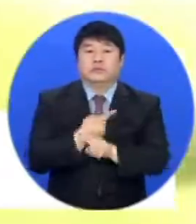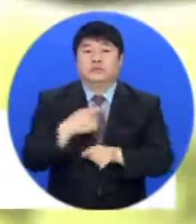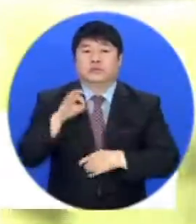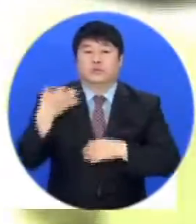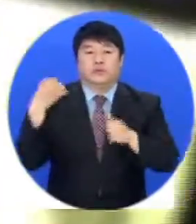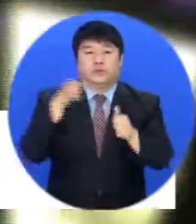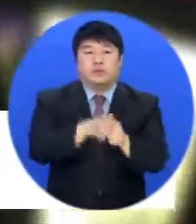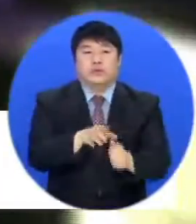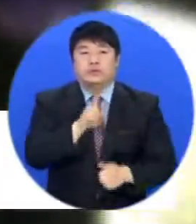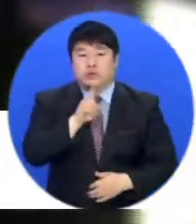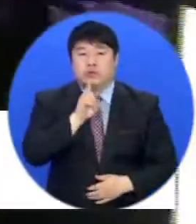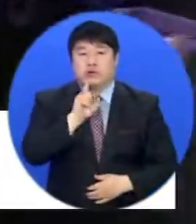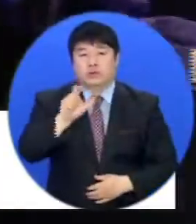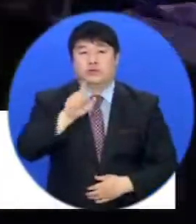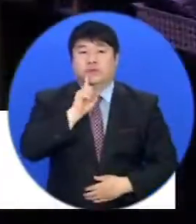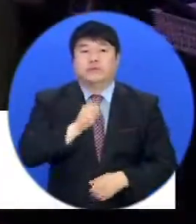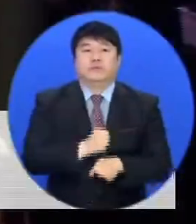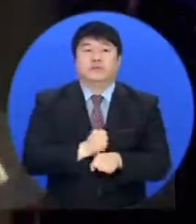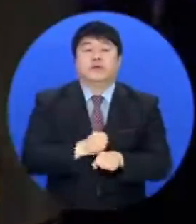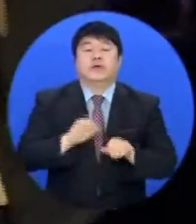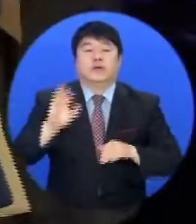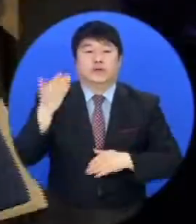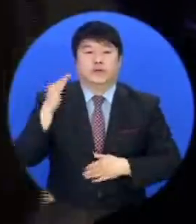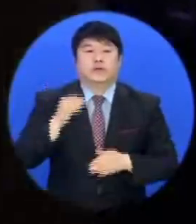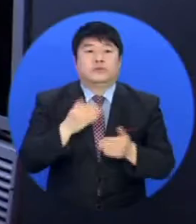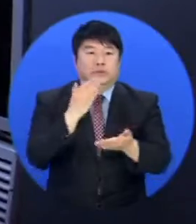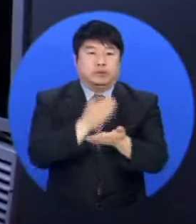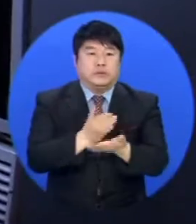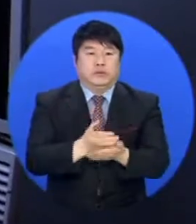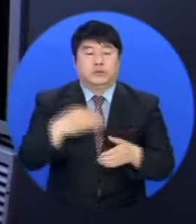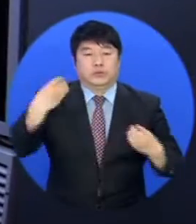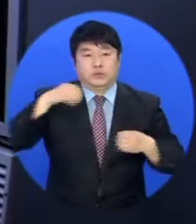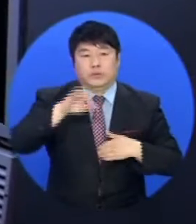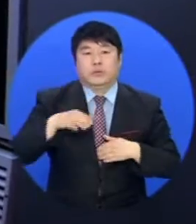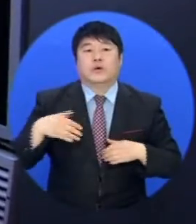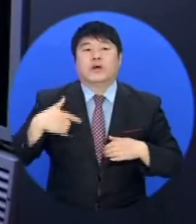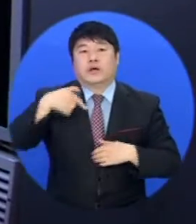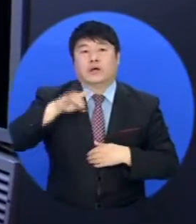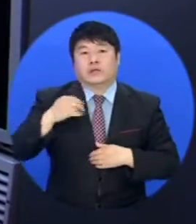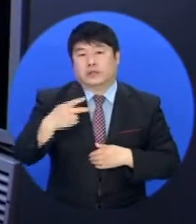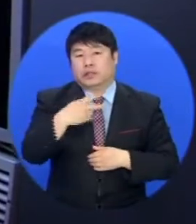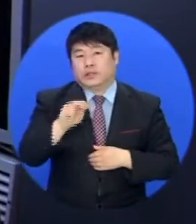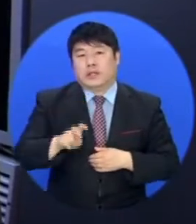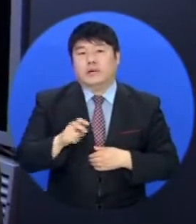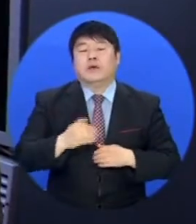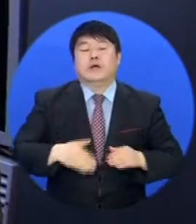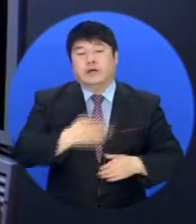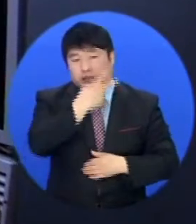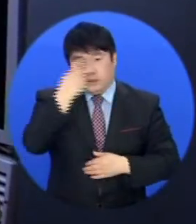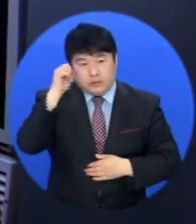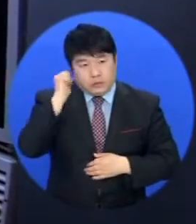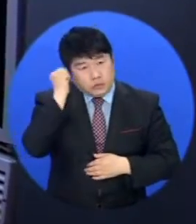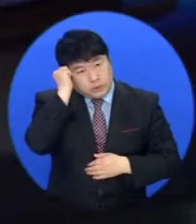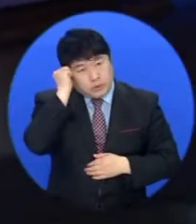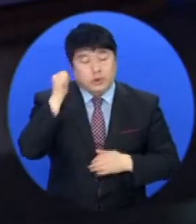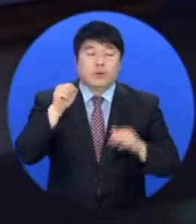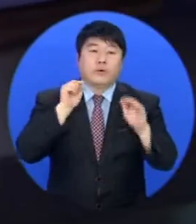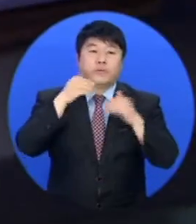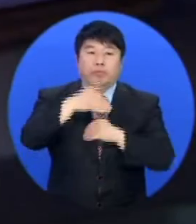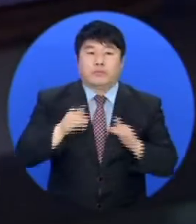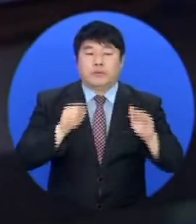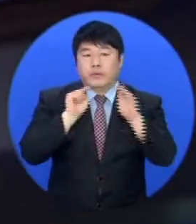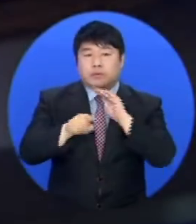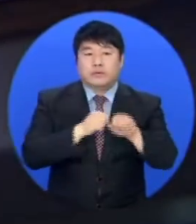있다고 강조했습니다. 한편 최근 이태원 클럽과 강남 수면방을 방문한 광주 시민은